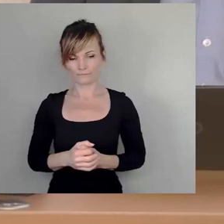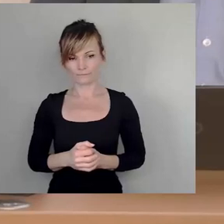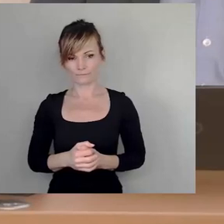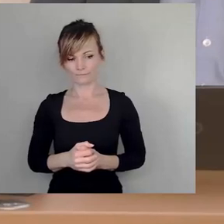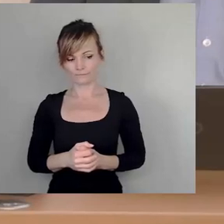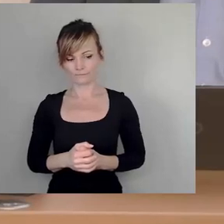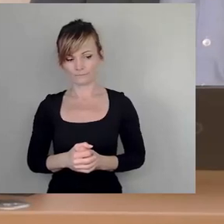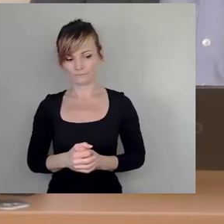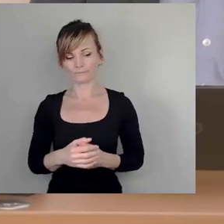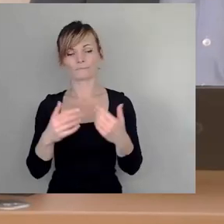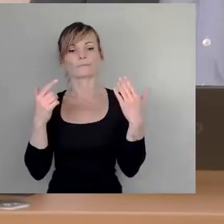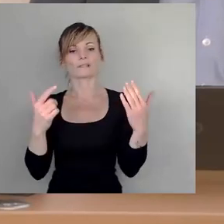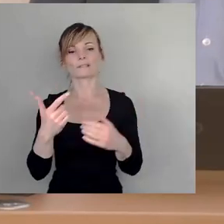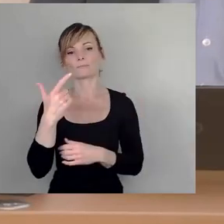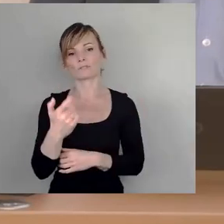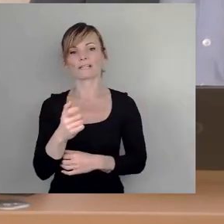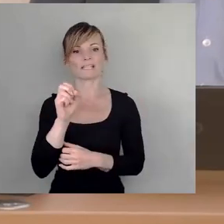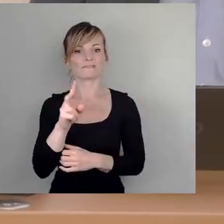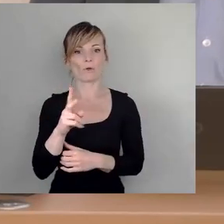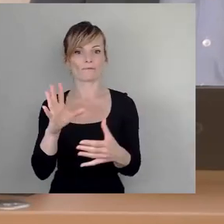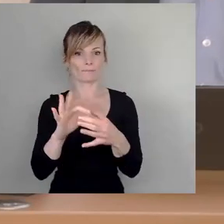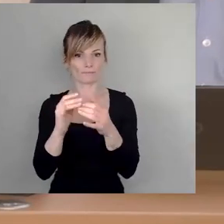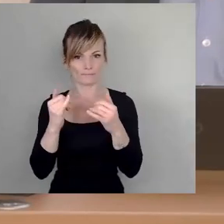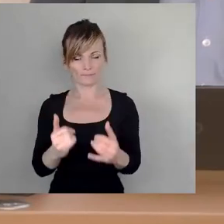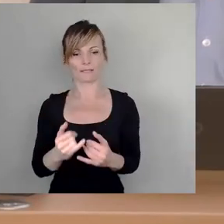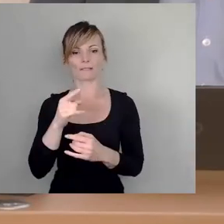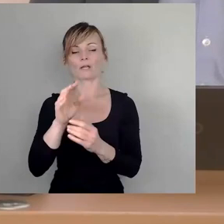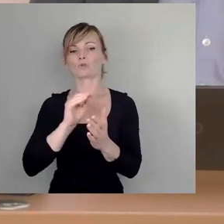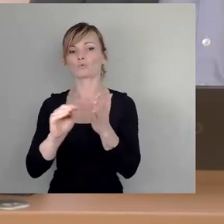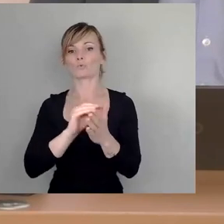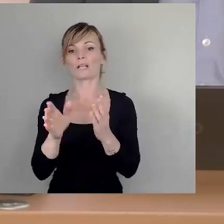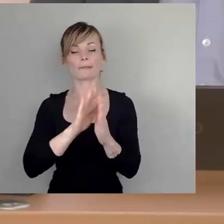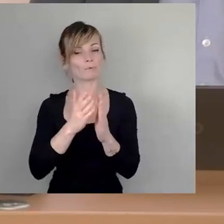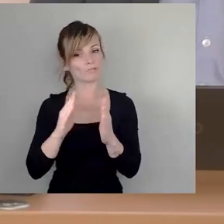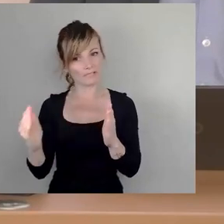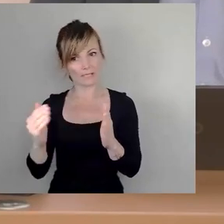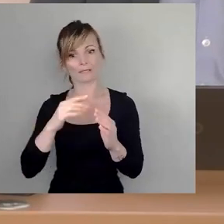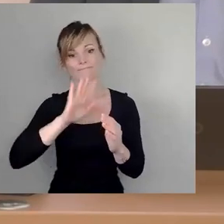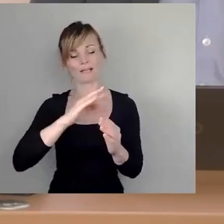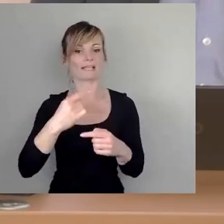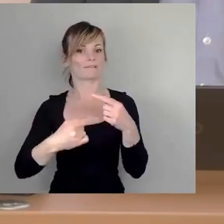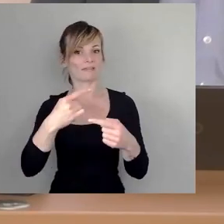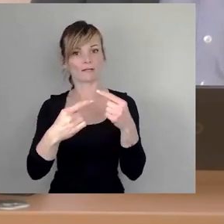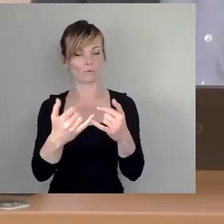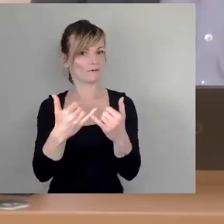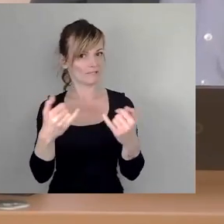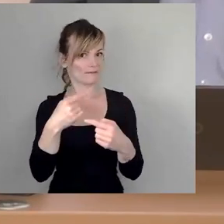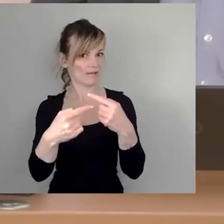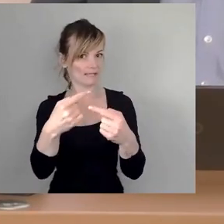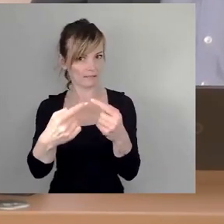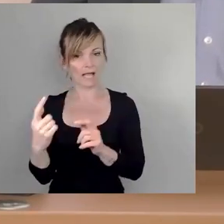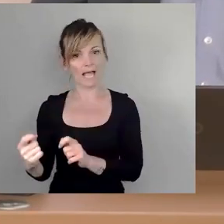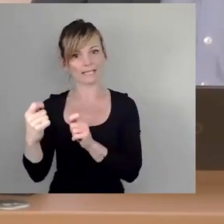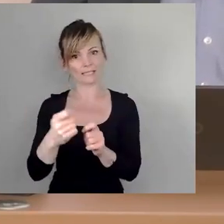12 Entwicklung der Schulbibliotheken fortsetzen. Hier ist Einreicher Fraktion Die